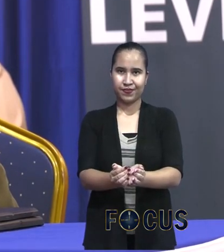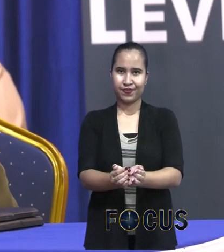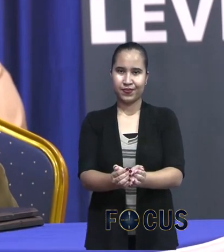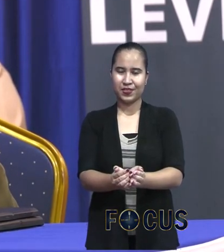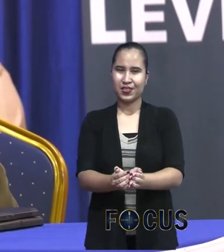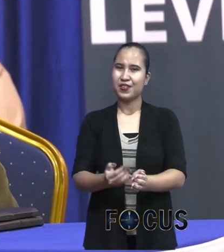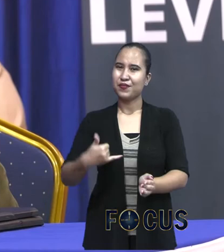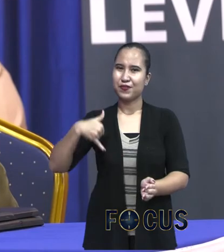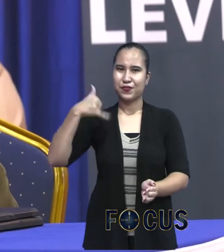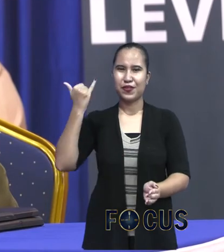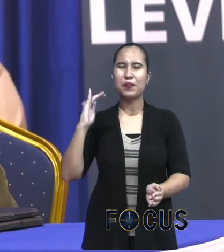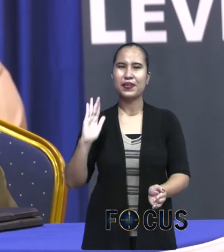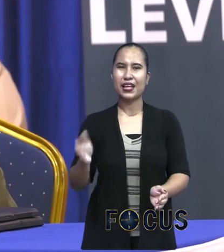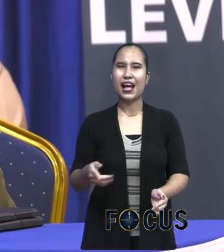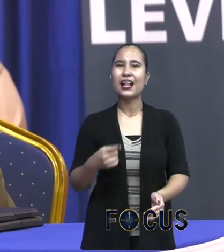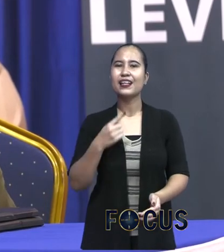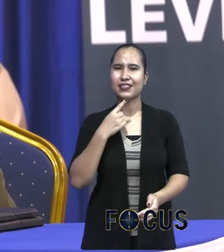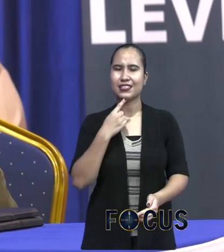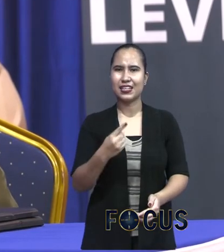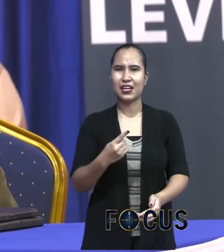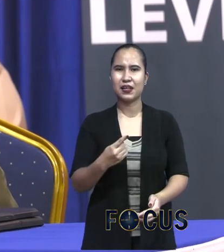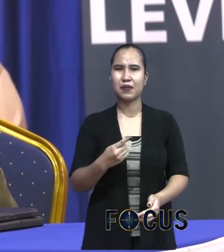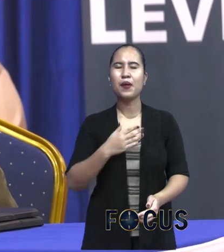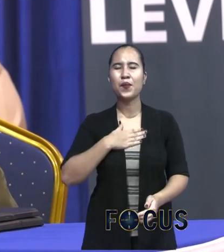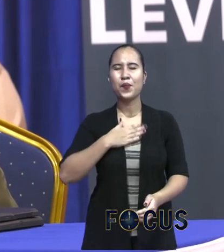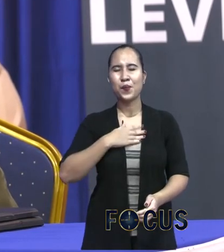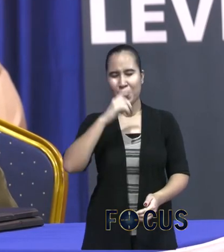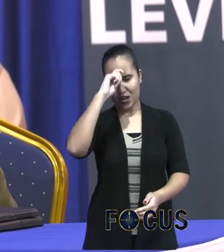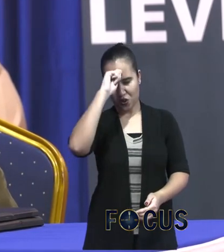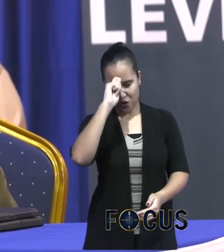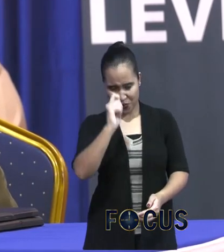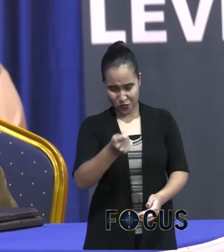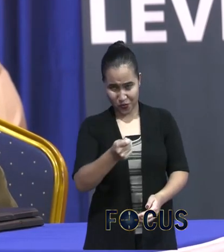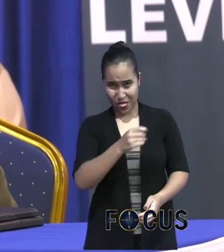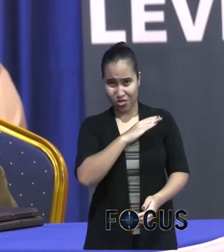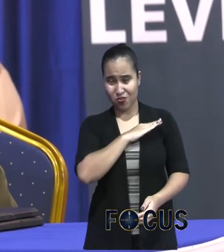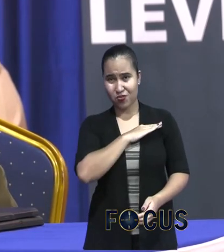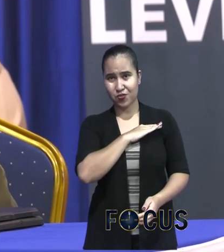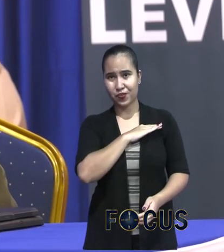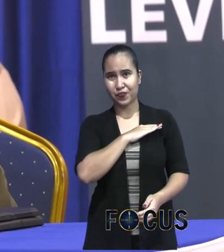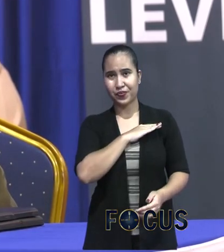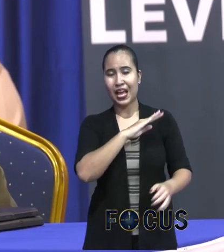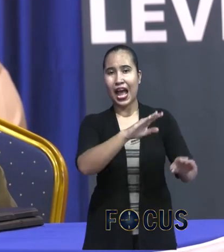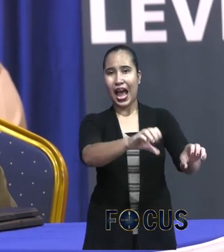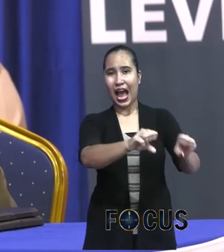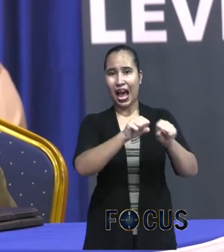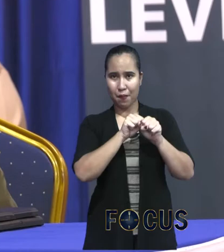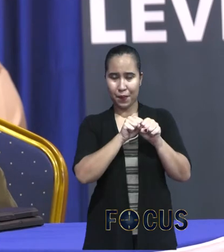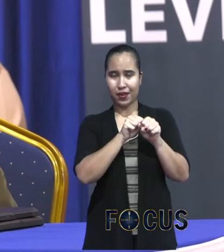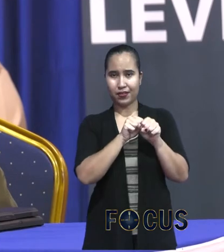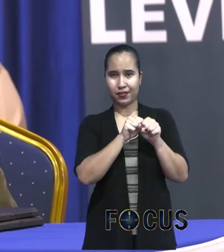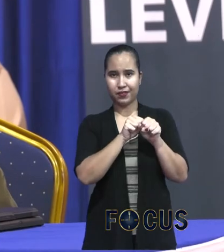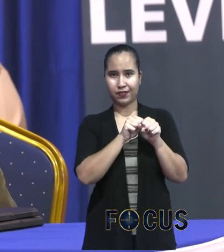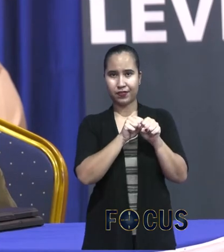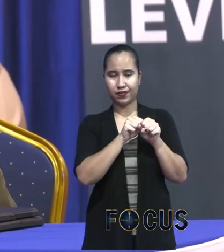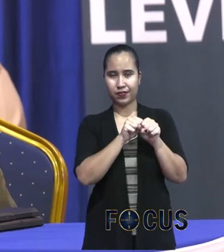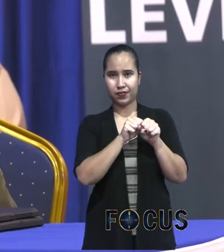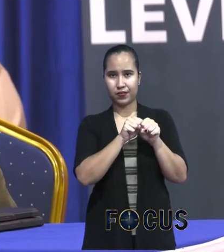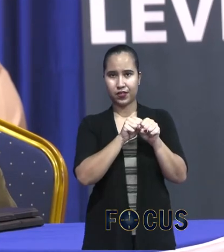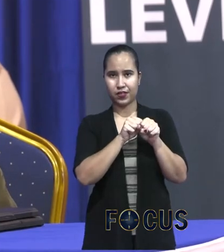hebben gezegd, wil ik ook toevoegen mijn complimenten voor de aanpak, waardoor de cijfers toch wel